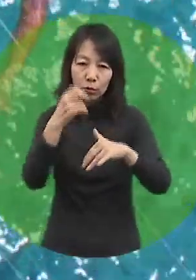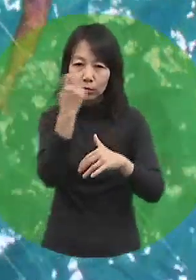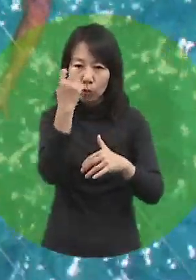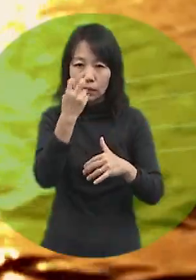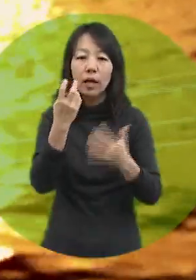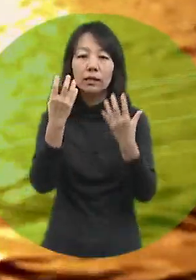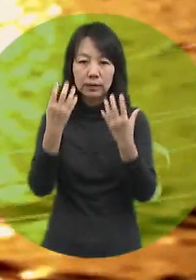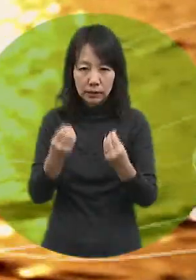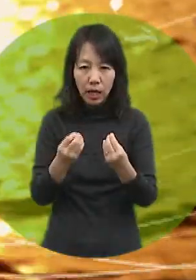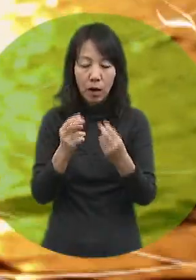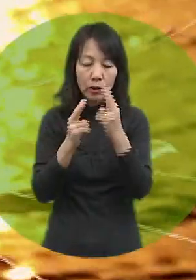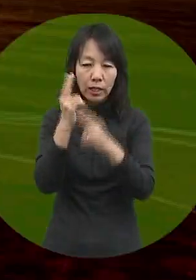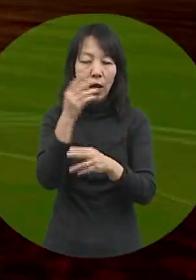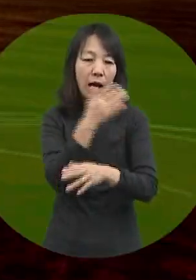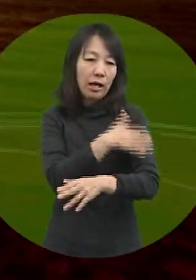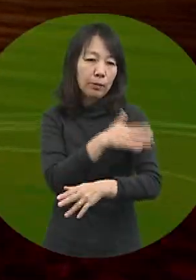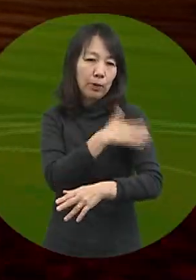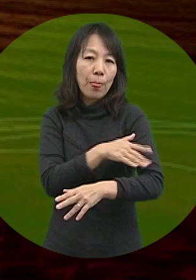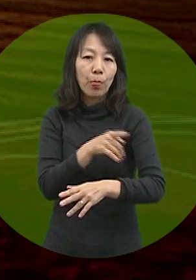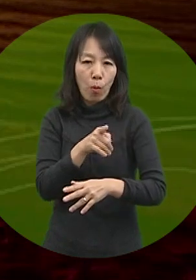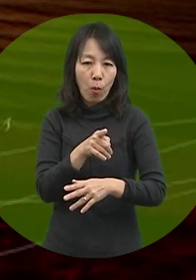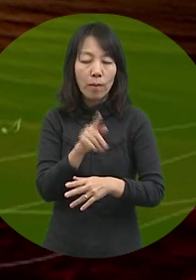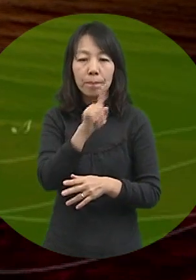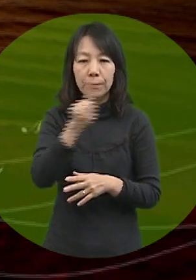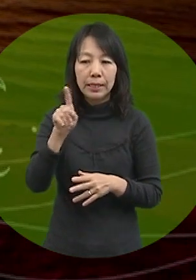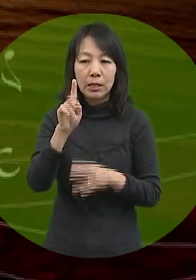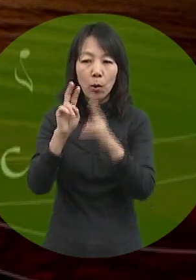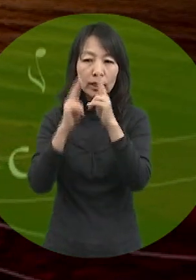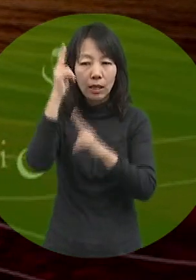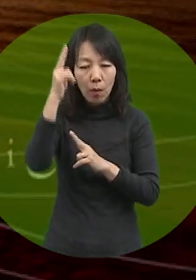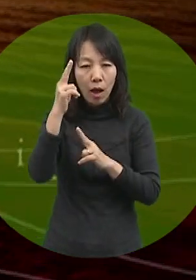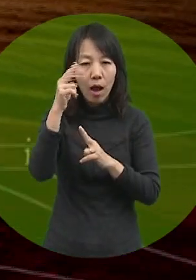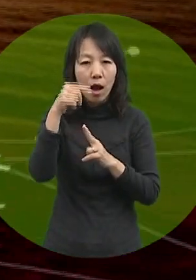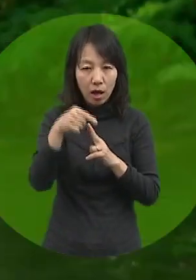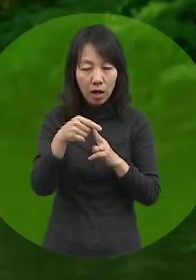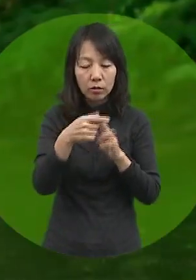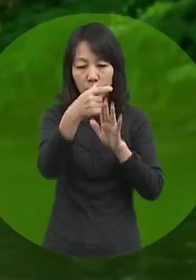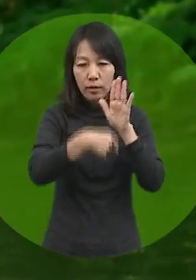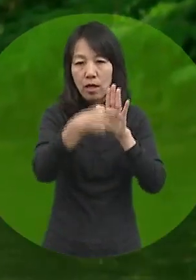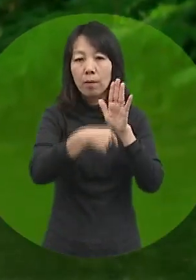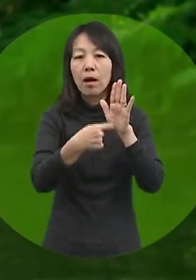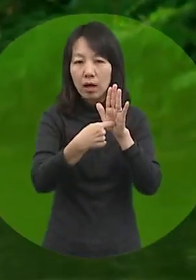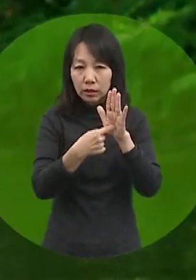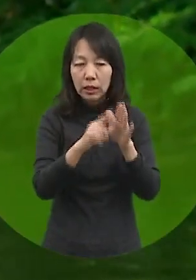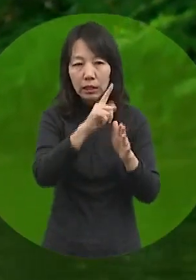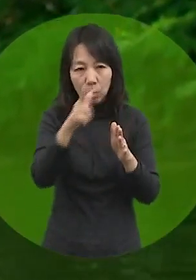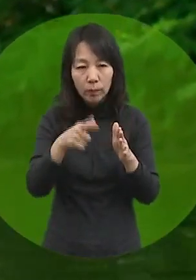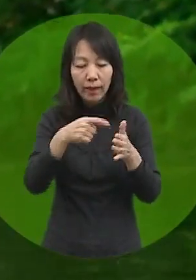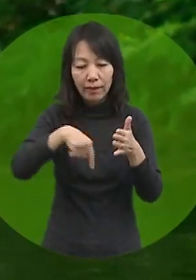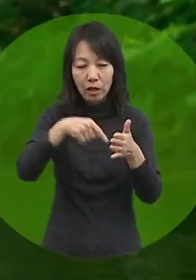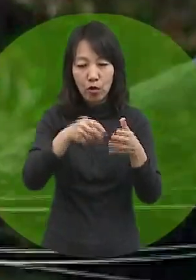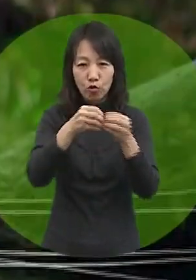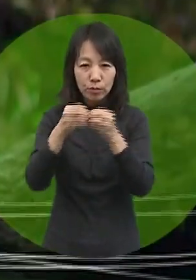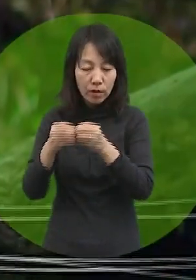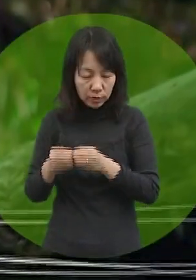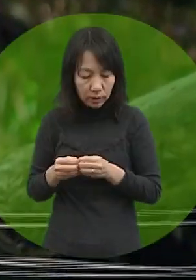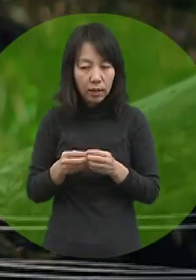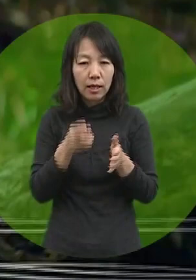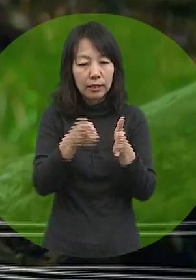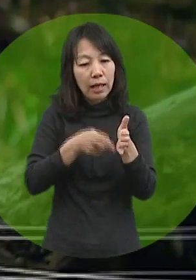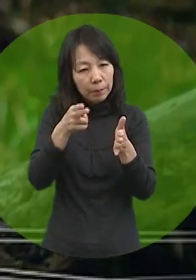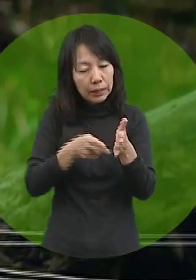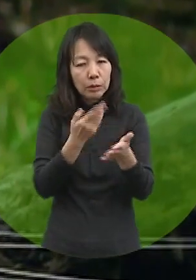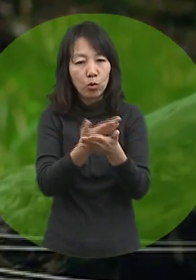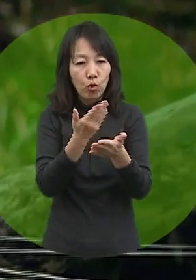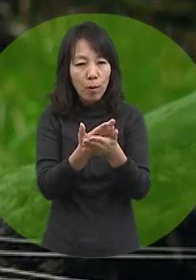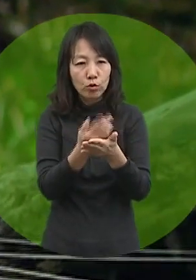。 Bean 沖縄をキーコピーに、市場ごとの特性に対応したサブコピーを組み合わせて、旅に求める様々な